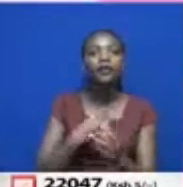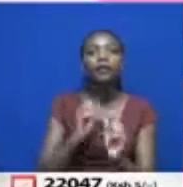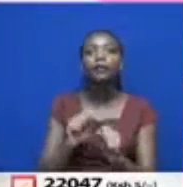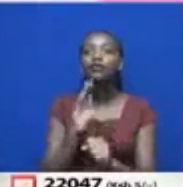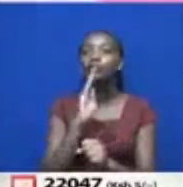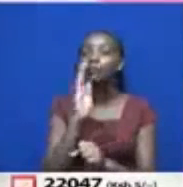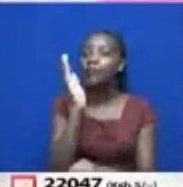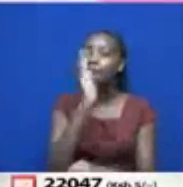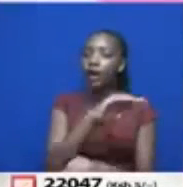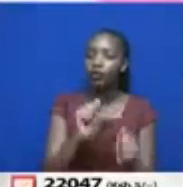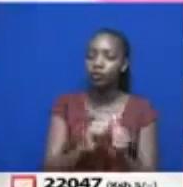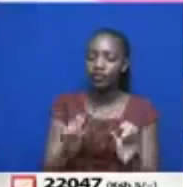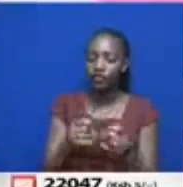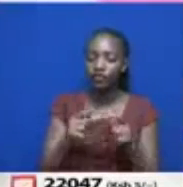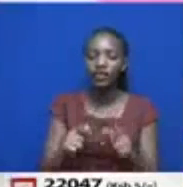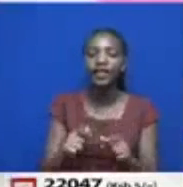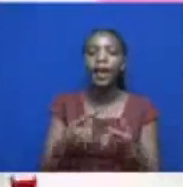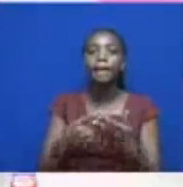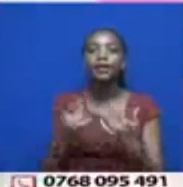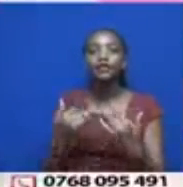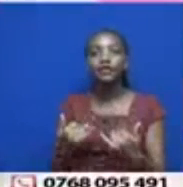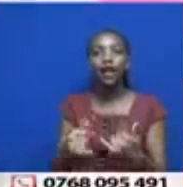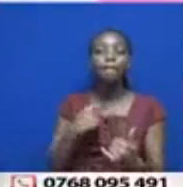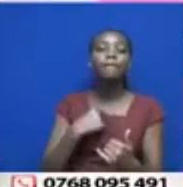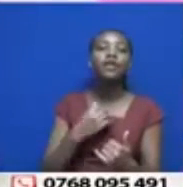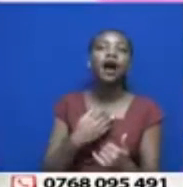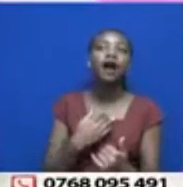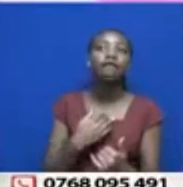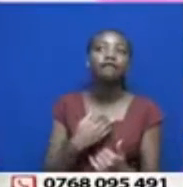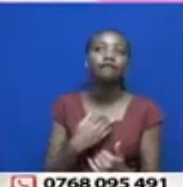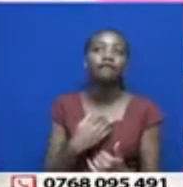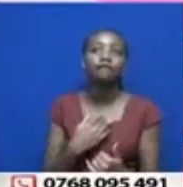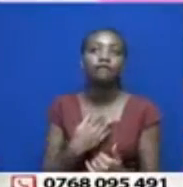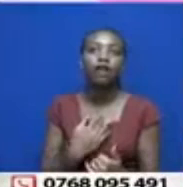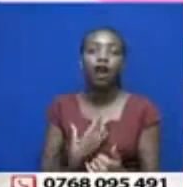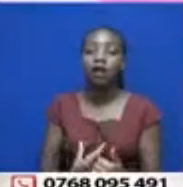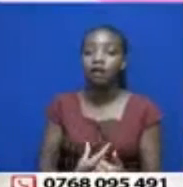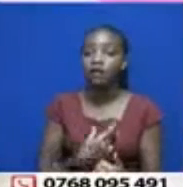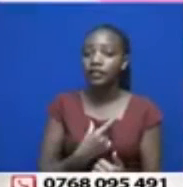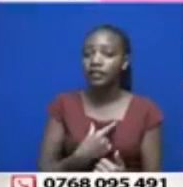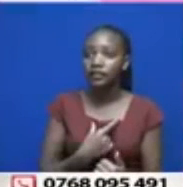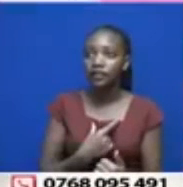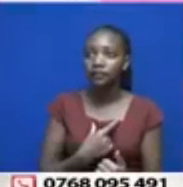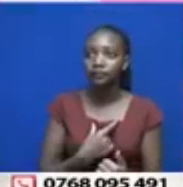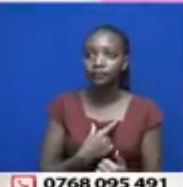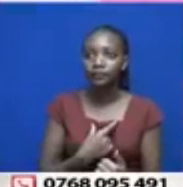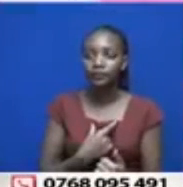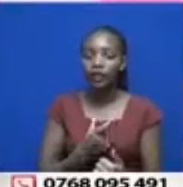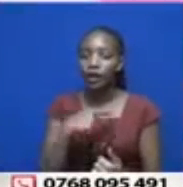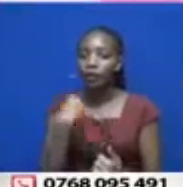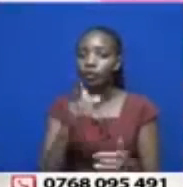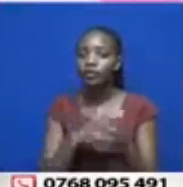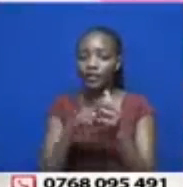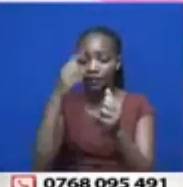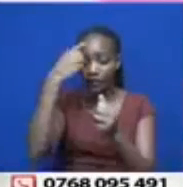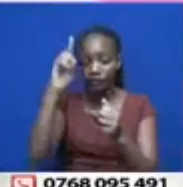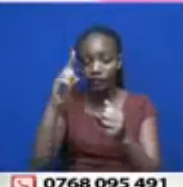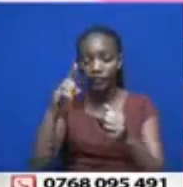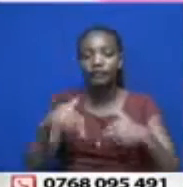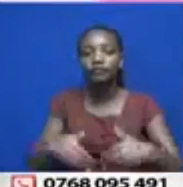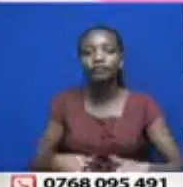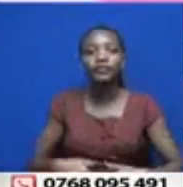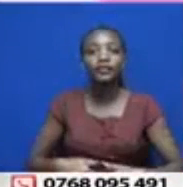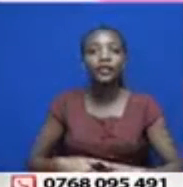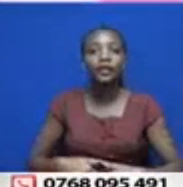taarifa zingine, lakini hapa studioni ninaye Kili Mwaga ambaye ni kiongozi wa vijana katika chama cha KANU, vilevile ni